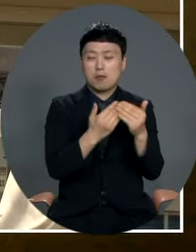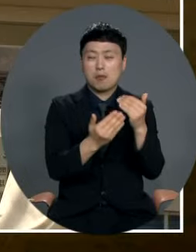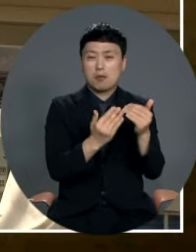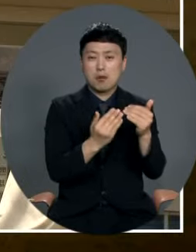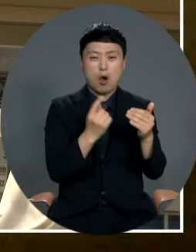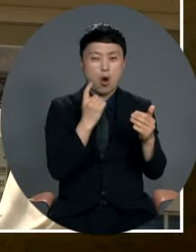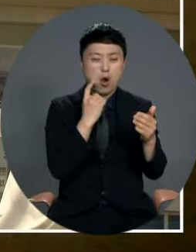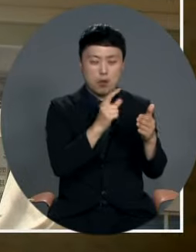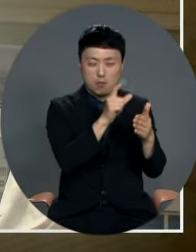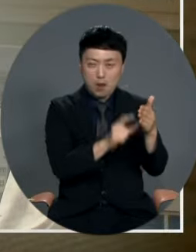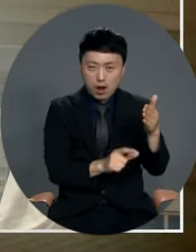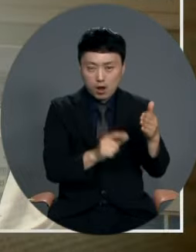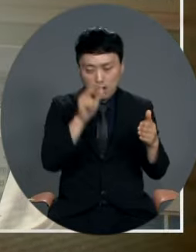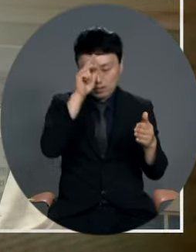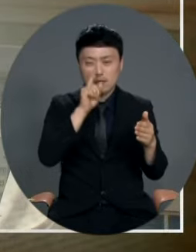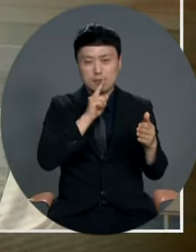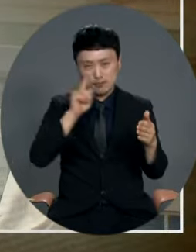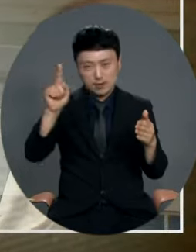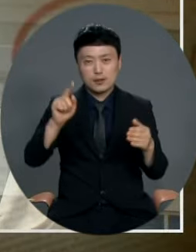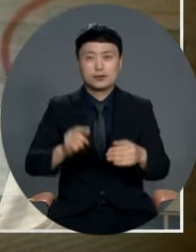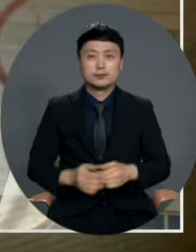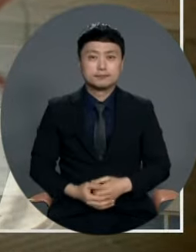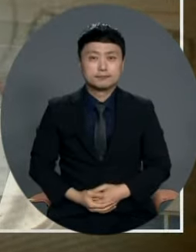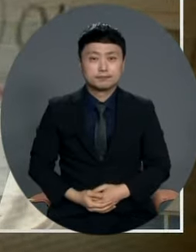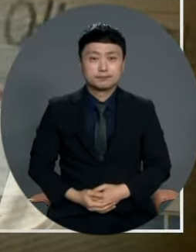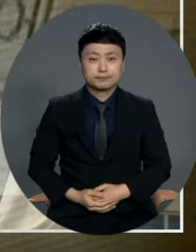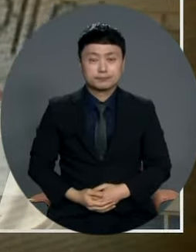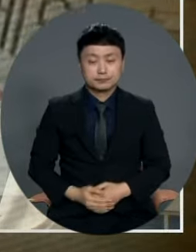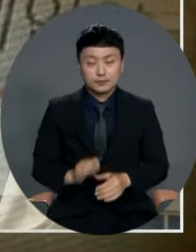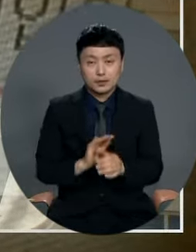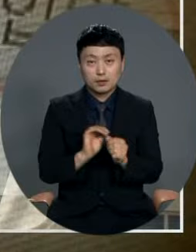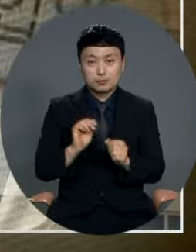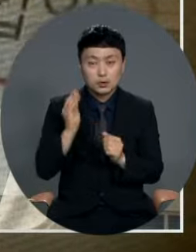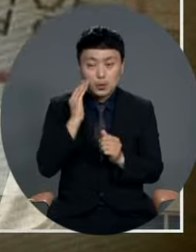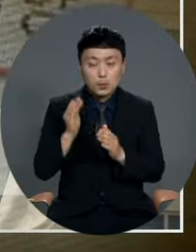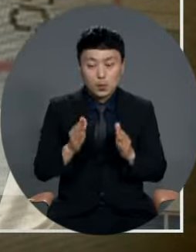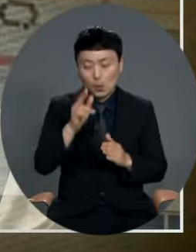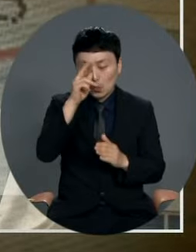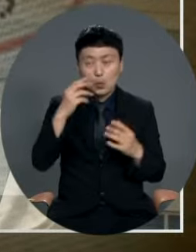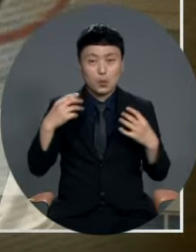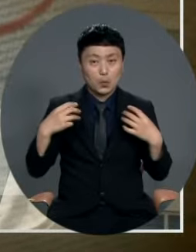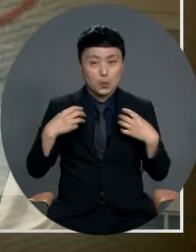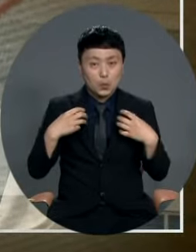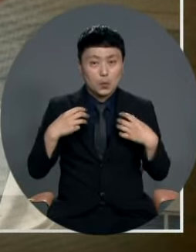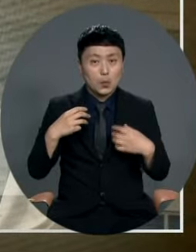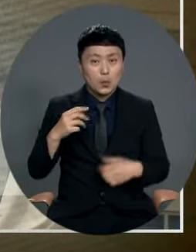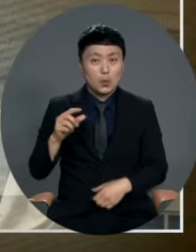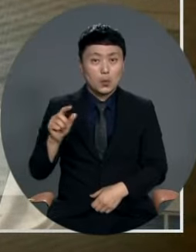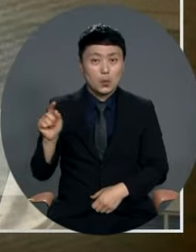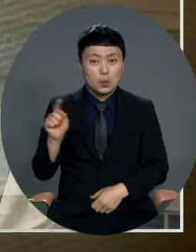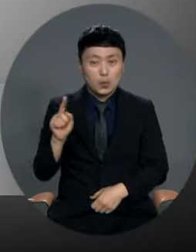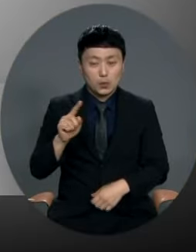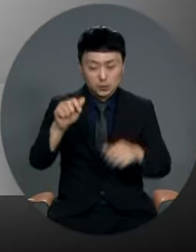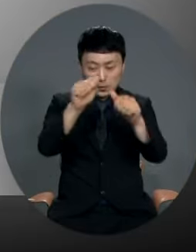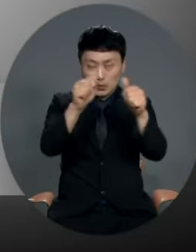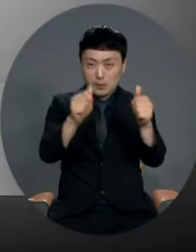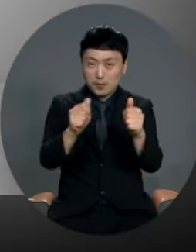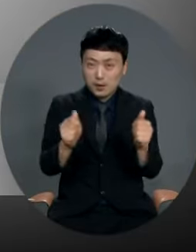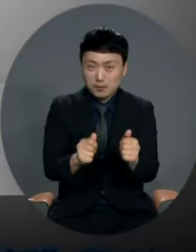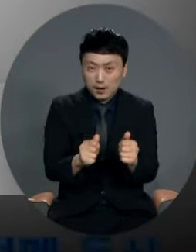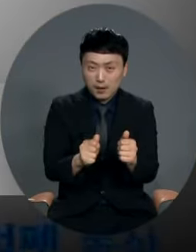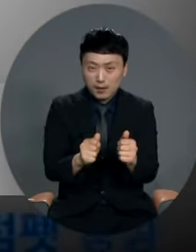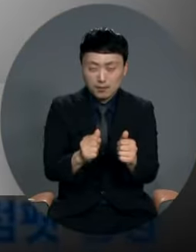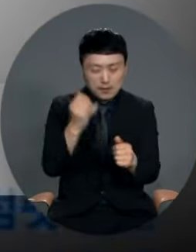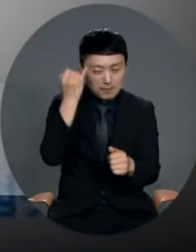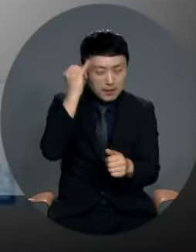그의이력이 사기임이드러나자경찰수사를요청했다.청도경찰서는 최씨가 청도군에설치